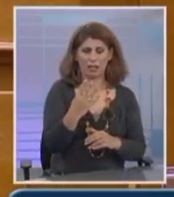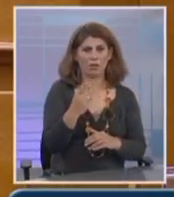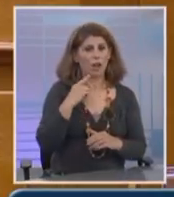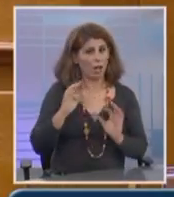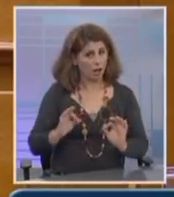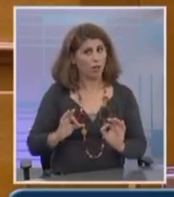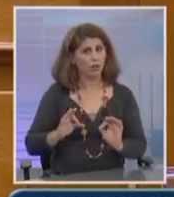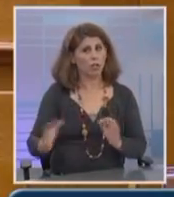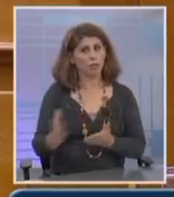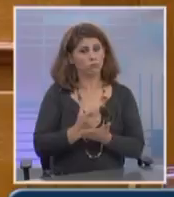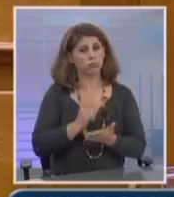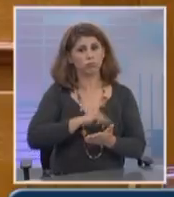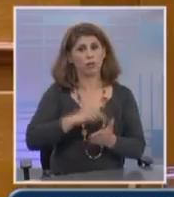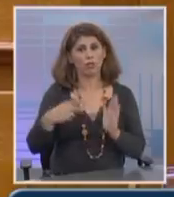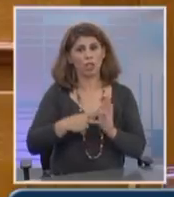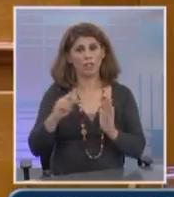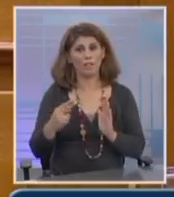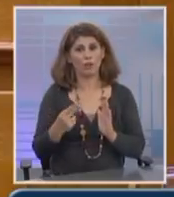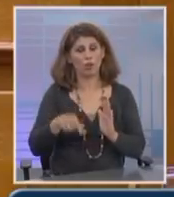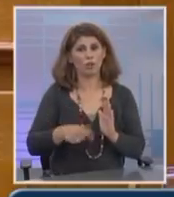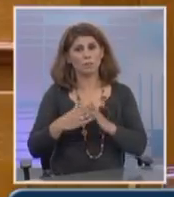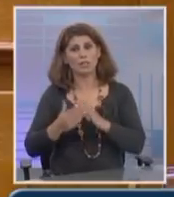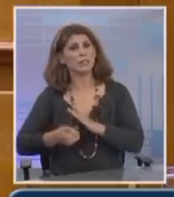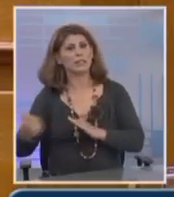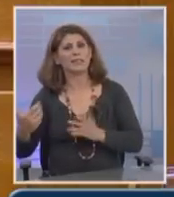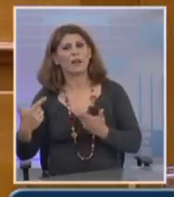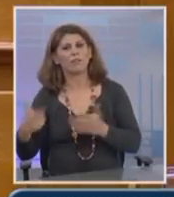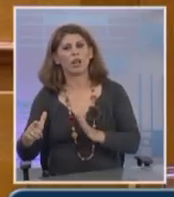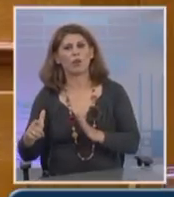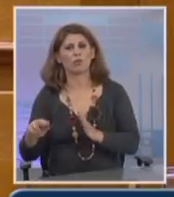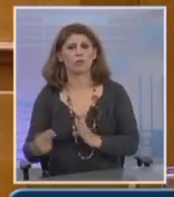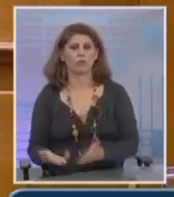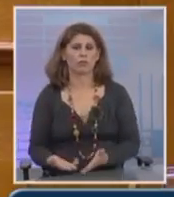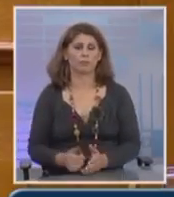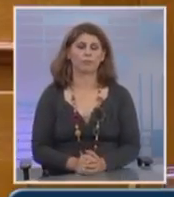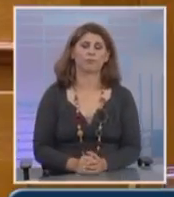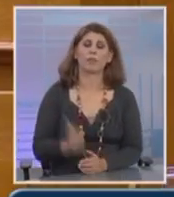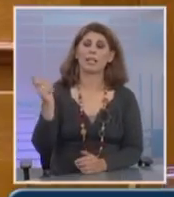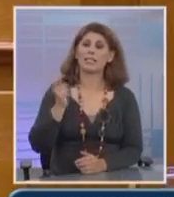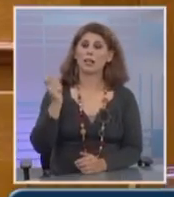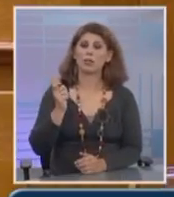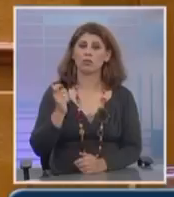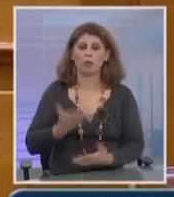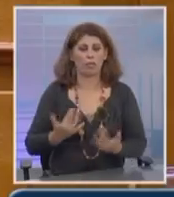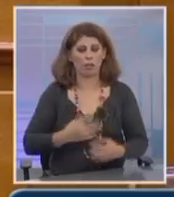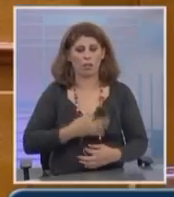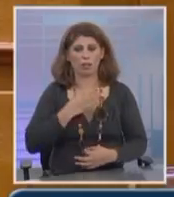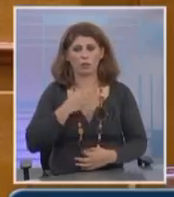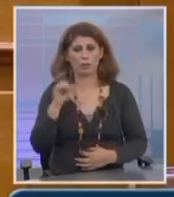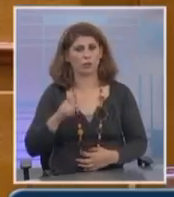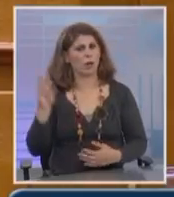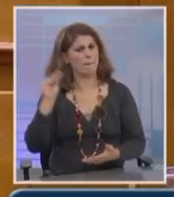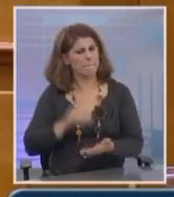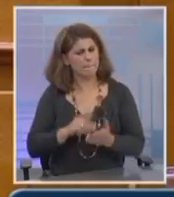μήνα? Πάμε σε ένα ακόμα παράδειγμα. Γιατί στερείται και από τους συνταξιούχους μια αξιοπρεπή ζωή? Πάμε να γίνουμε